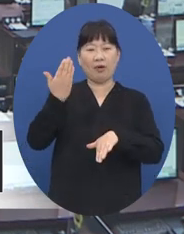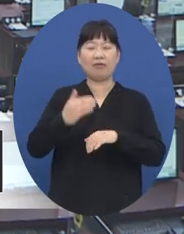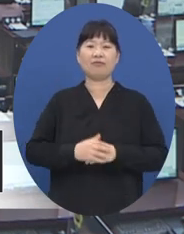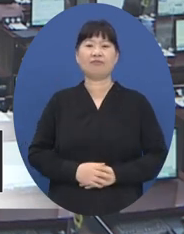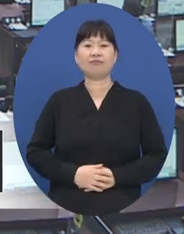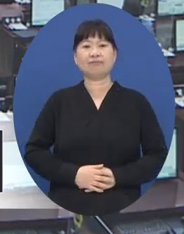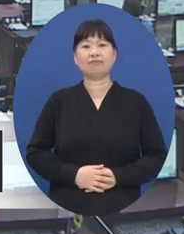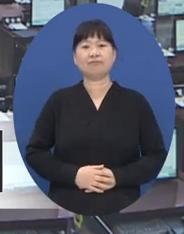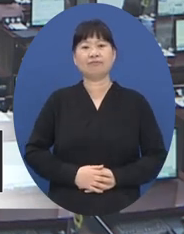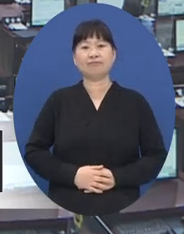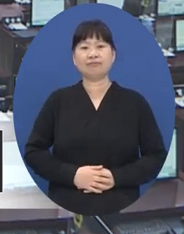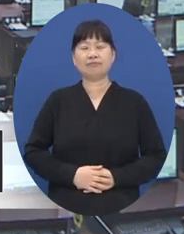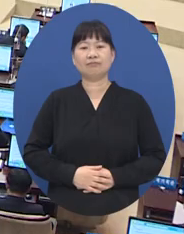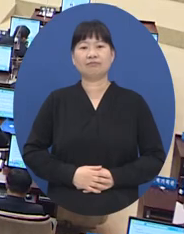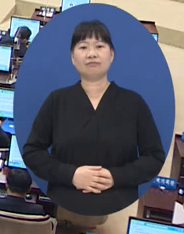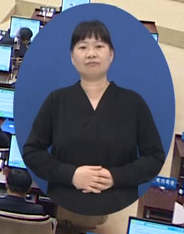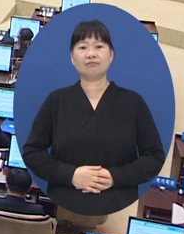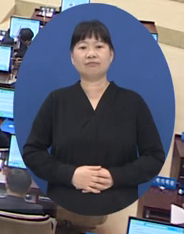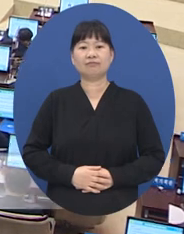보도합니다